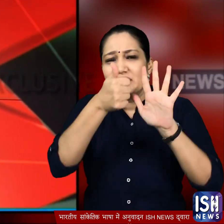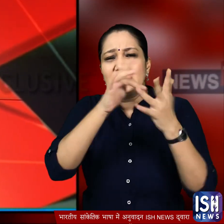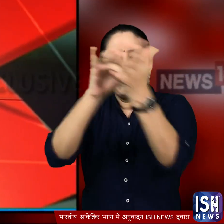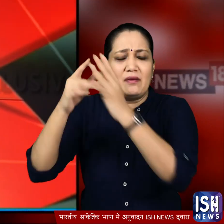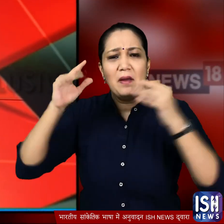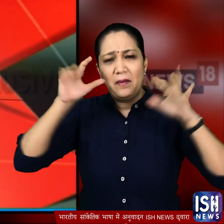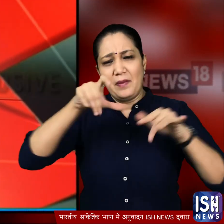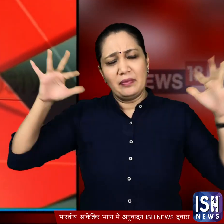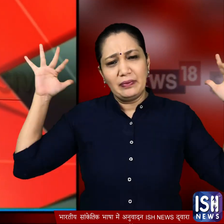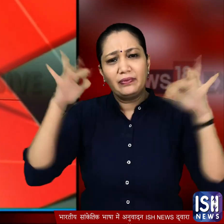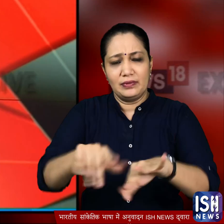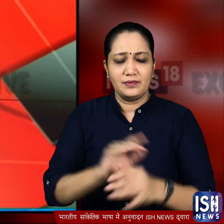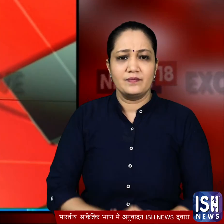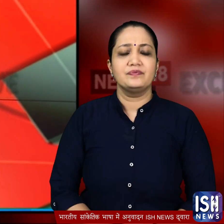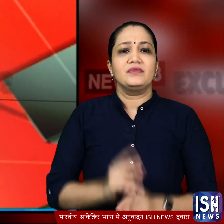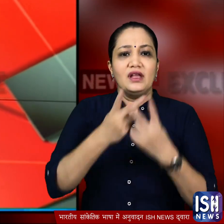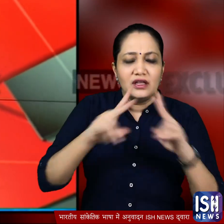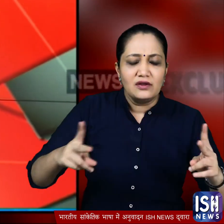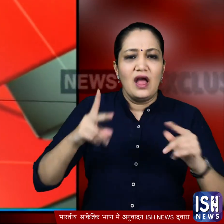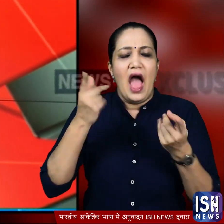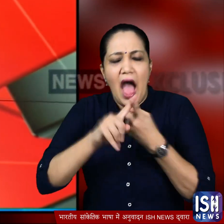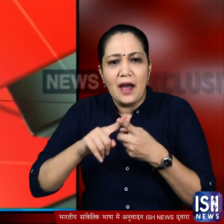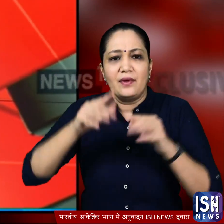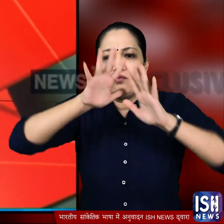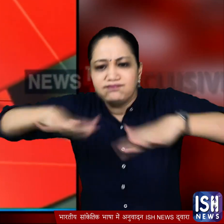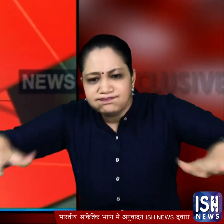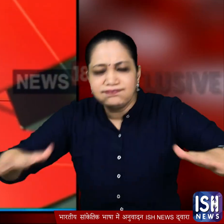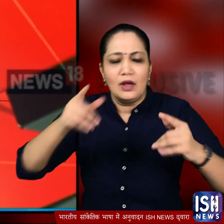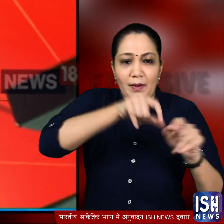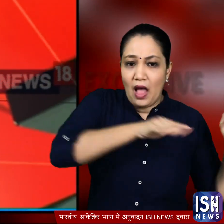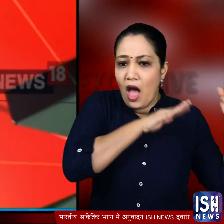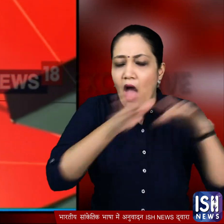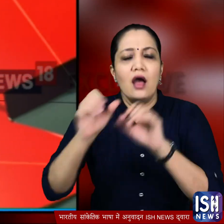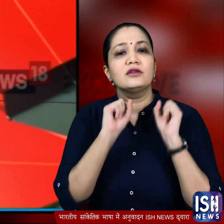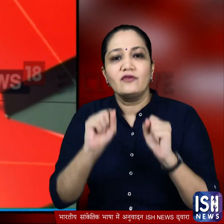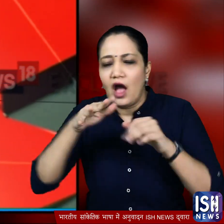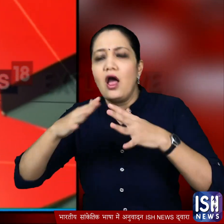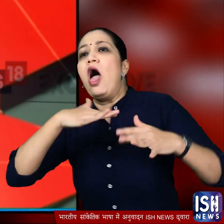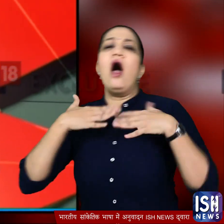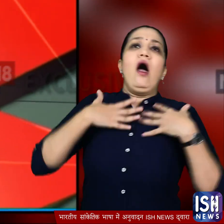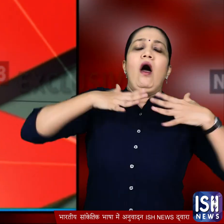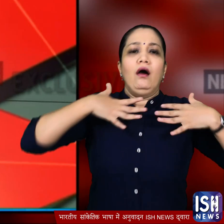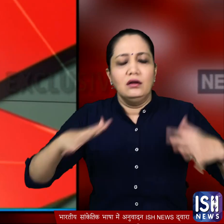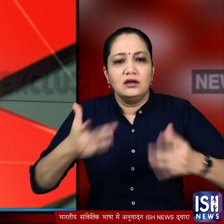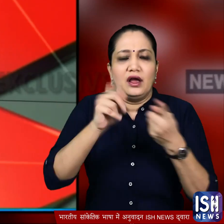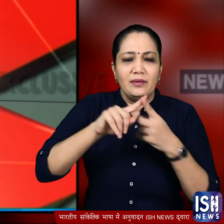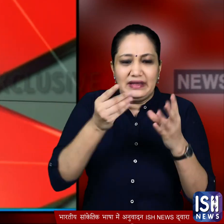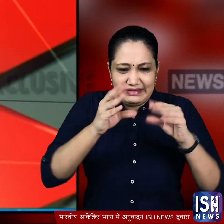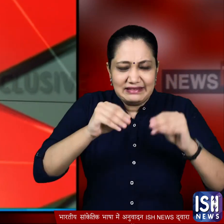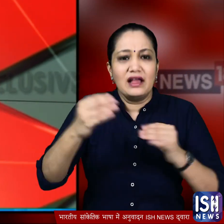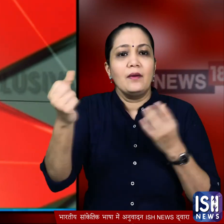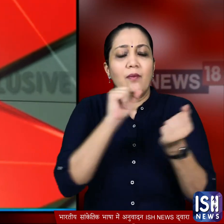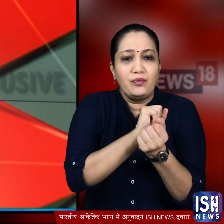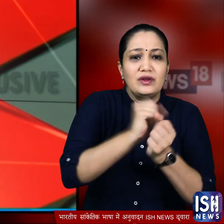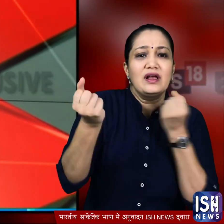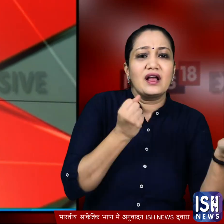जहां लोगों की काफी भीड़ होती है। समंदर की लहरों में फंस जाने पर उन तक बचाव दल के पहुंचने में भी वक्त लगता है, क्योंकि समंदर किनारे गीली रेत